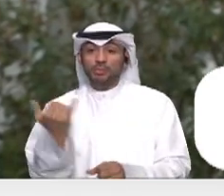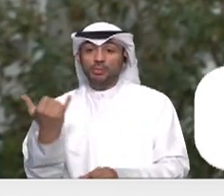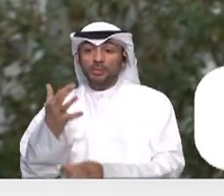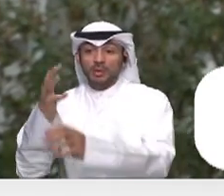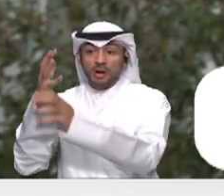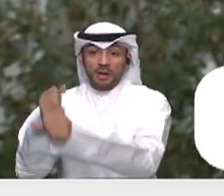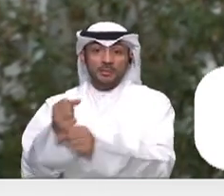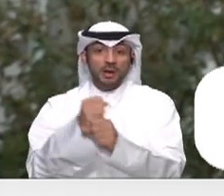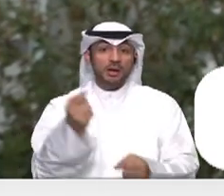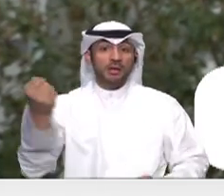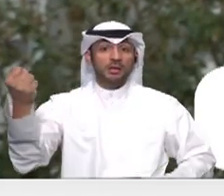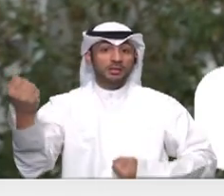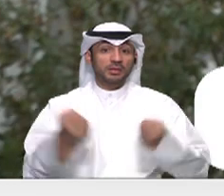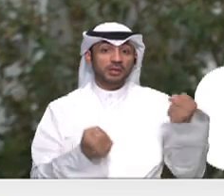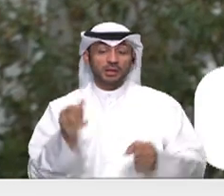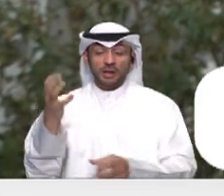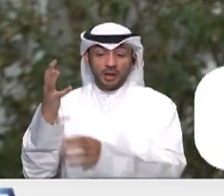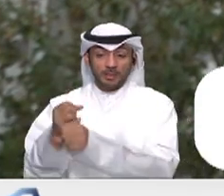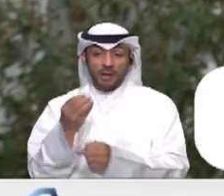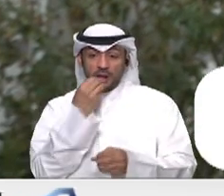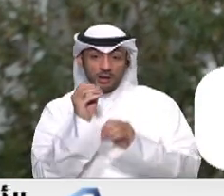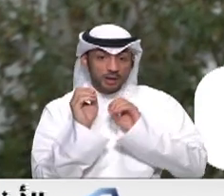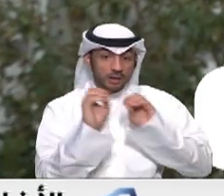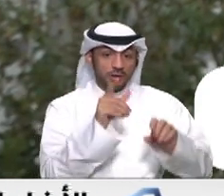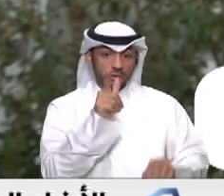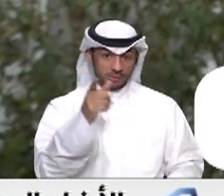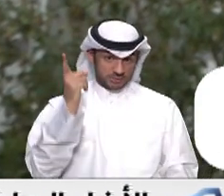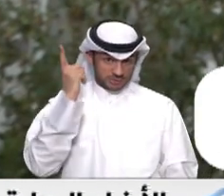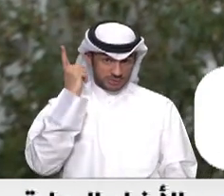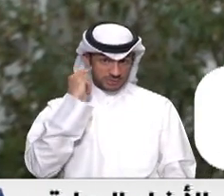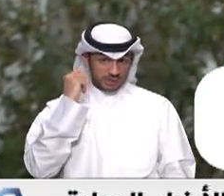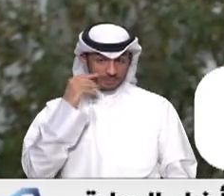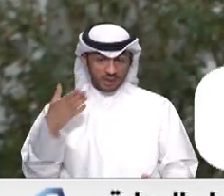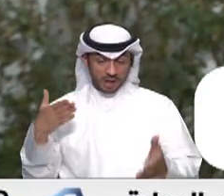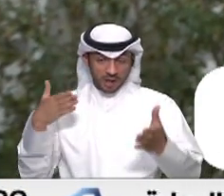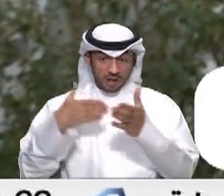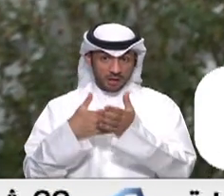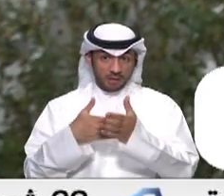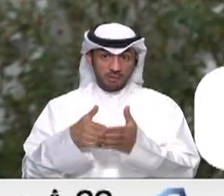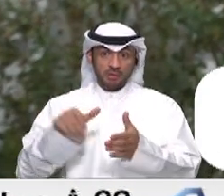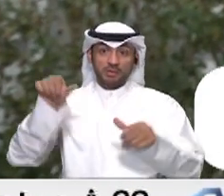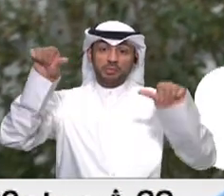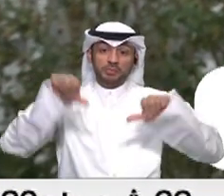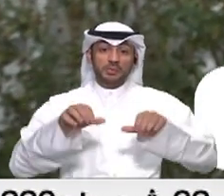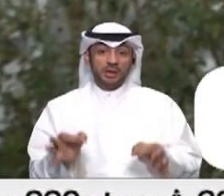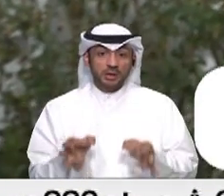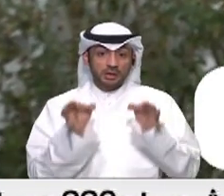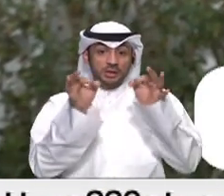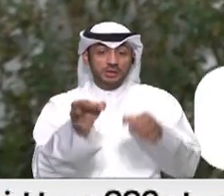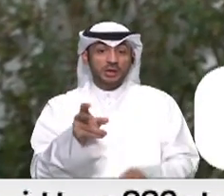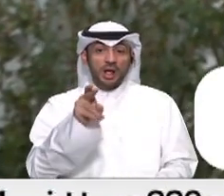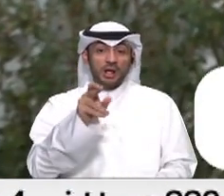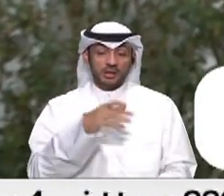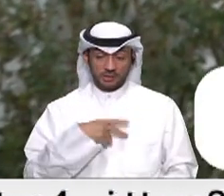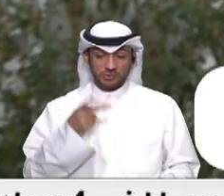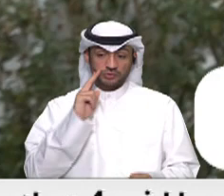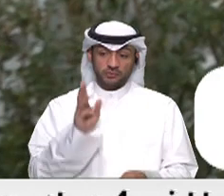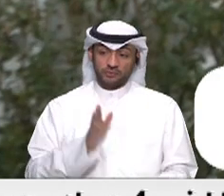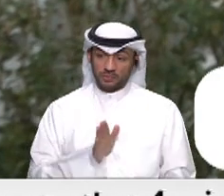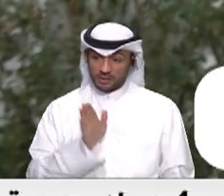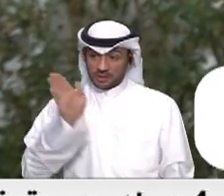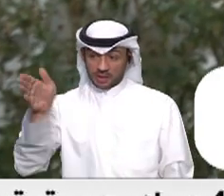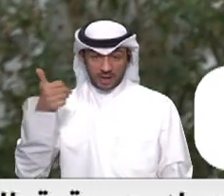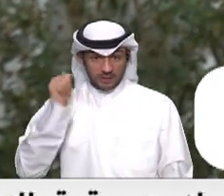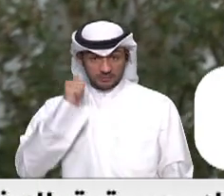هاي. لما أخذنا كليرنس نهار السبت انلغى الكليرنس آخر اللحظة، أجلوا للأحد. جينا الأحد قلنا بناخده بارحة من